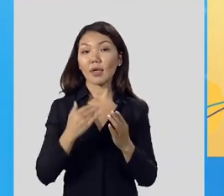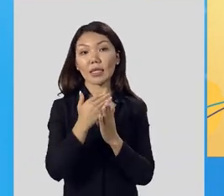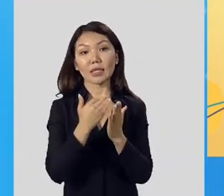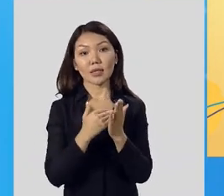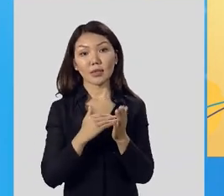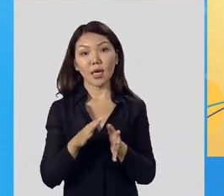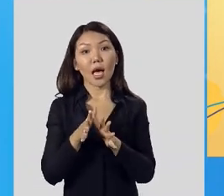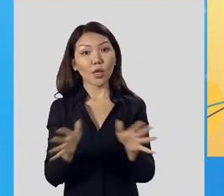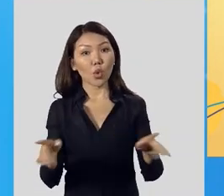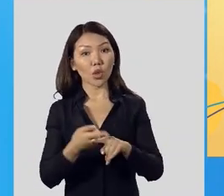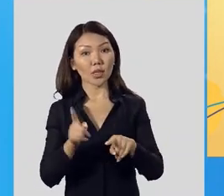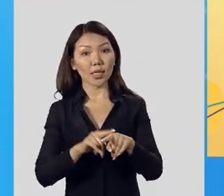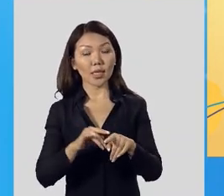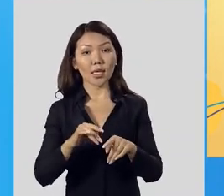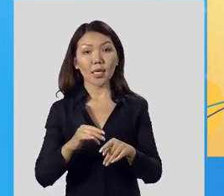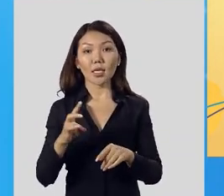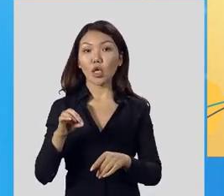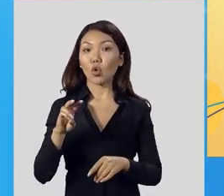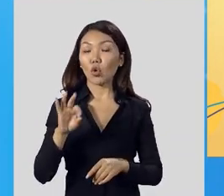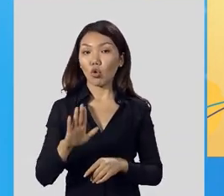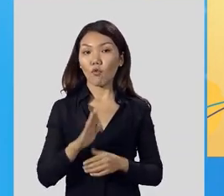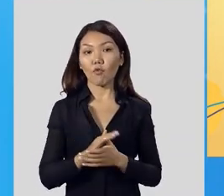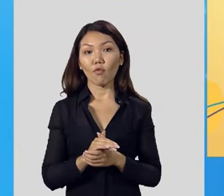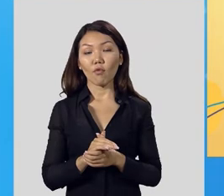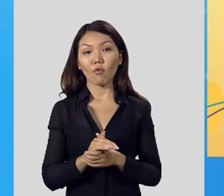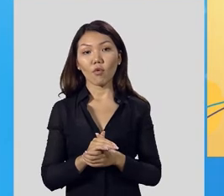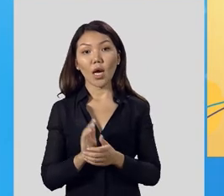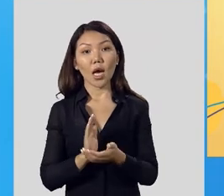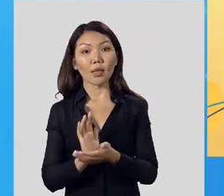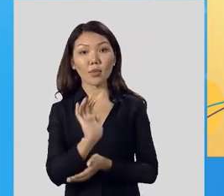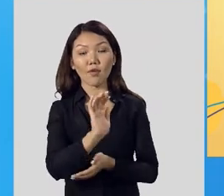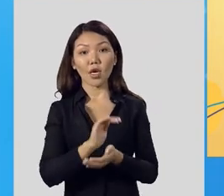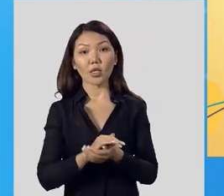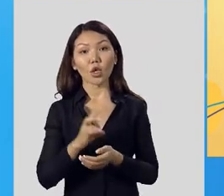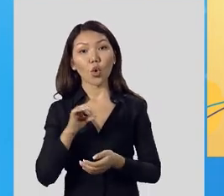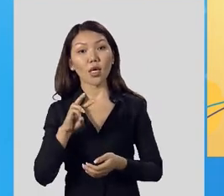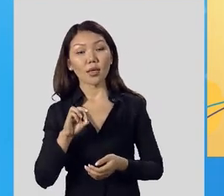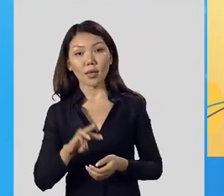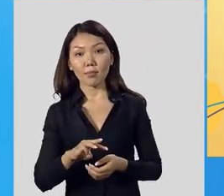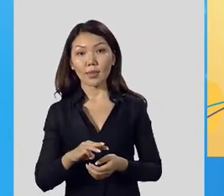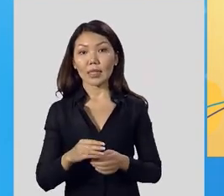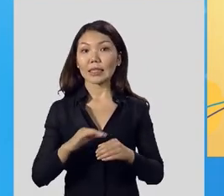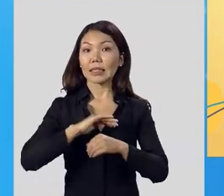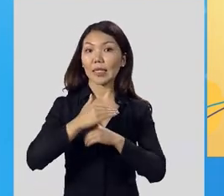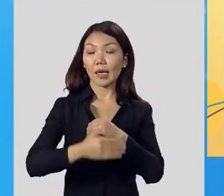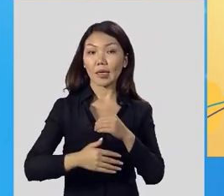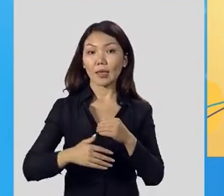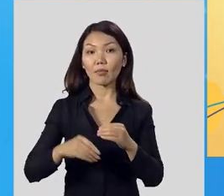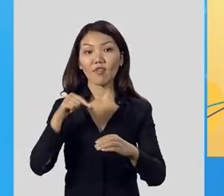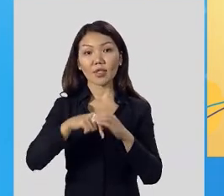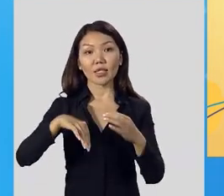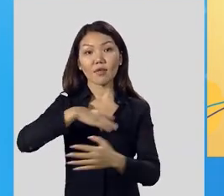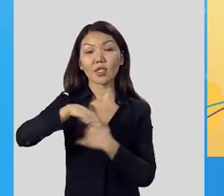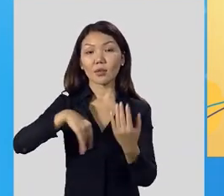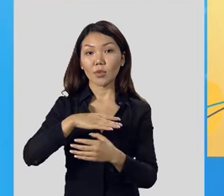этих нейронов направляются к органам и тканям в составе вегетативных или смешанных нервов.